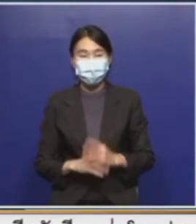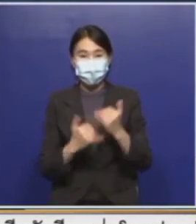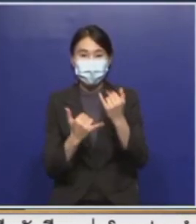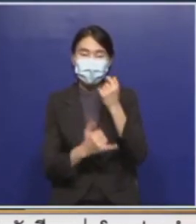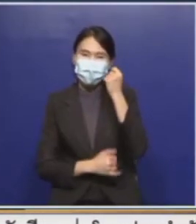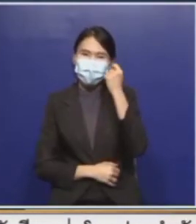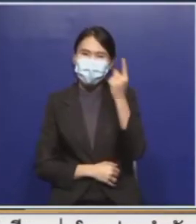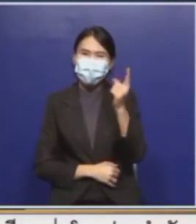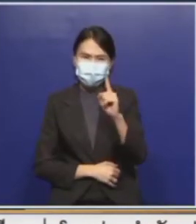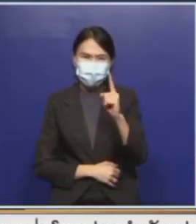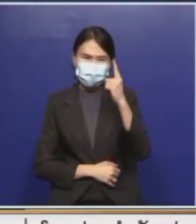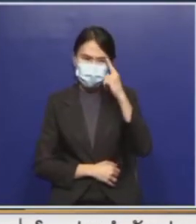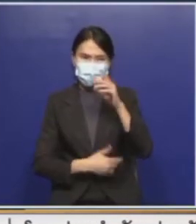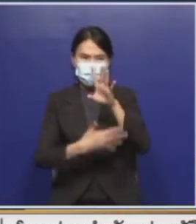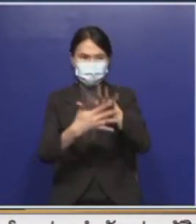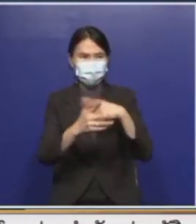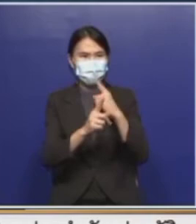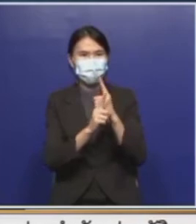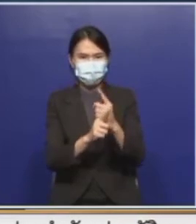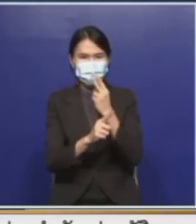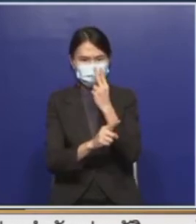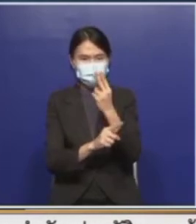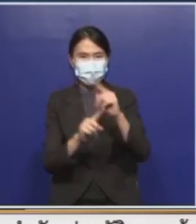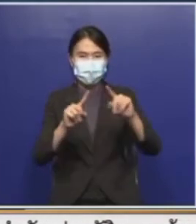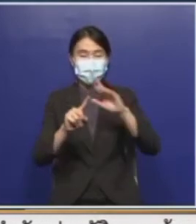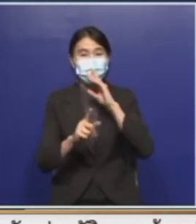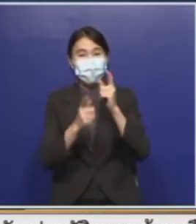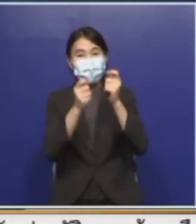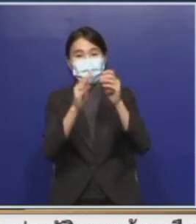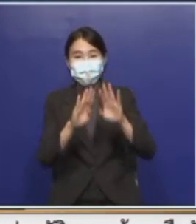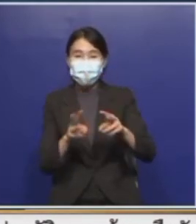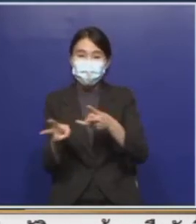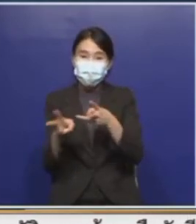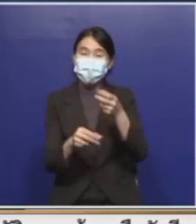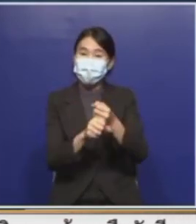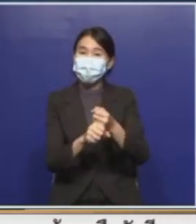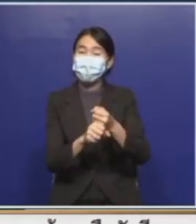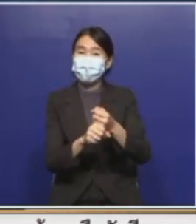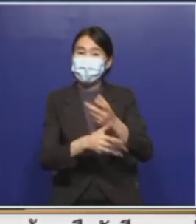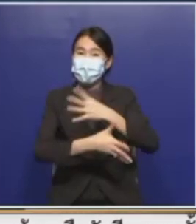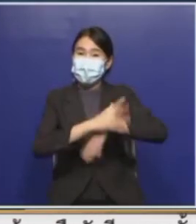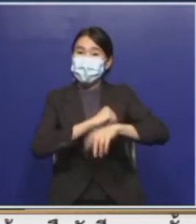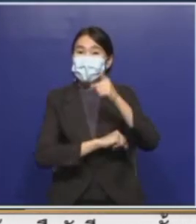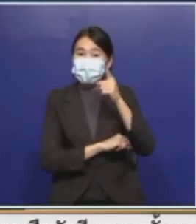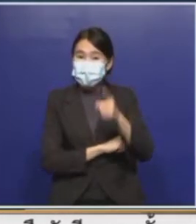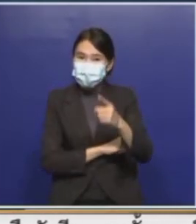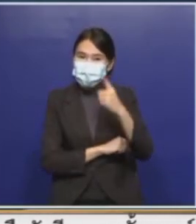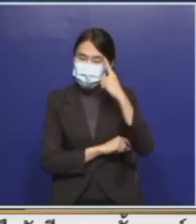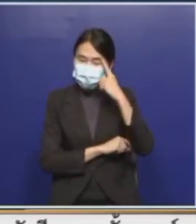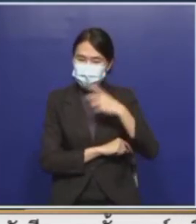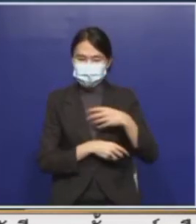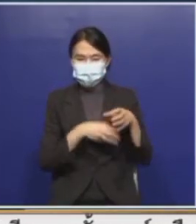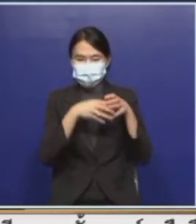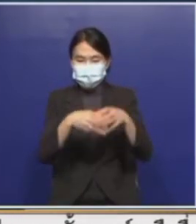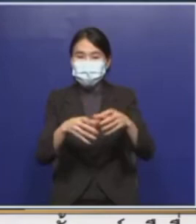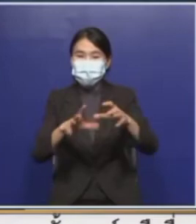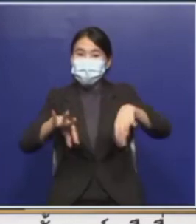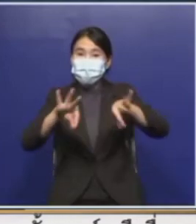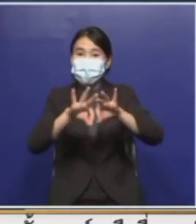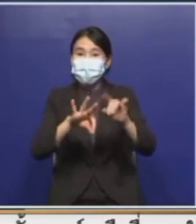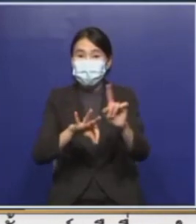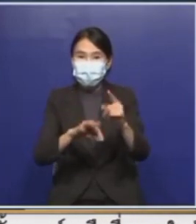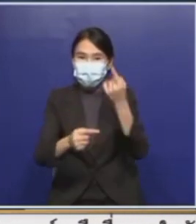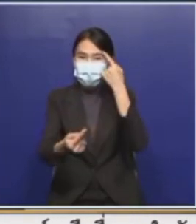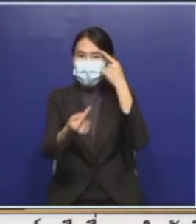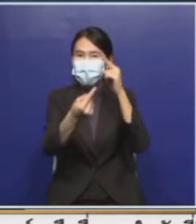ตรนี้มาถุกทางละครัพี่แต่ว่าเวลาออกแบบในเชิงวิธีการ ยธาวิธีเนี่ยผมคิวาไม่ได้ลง ไม่ได้เลน้นถึกกเธอลก